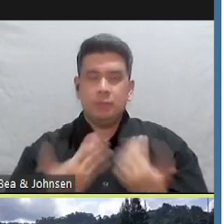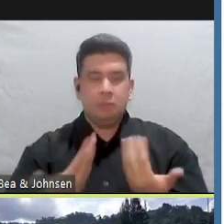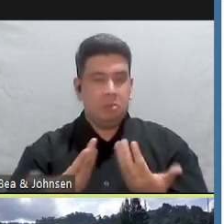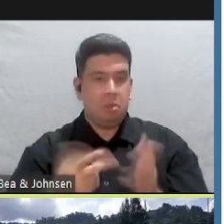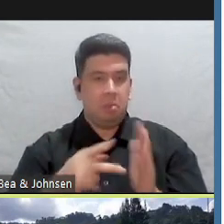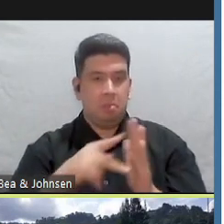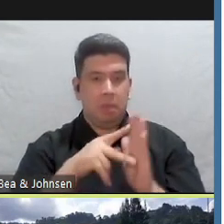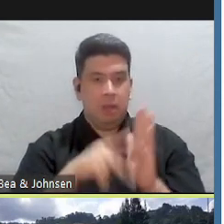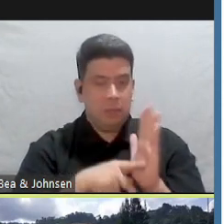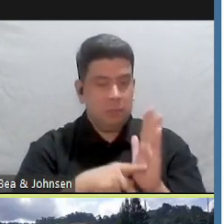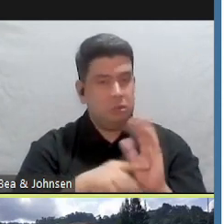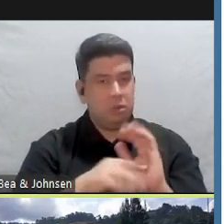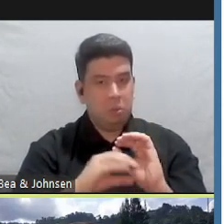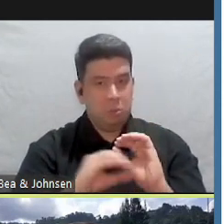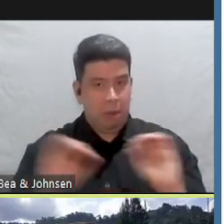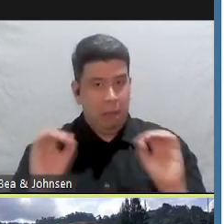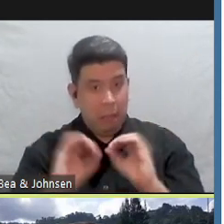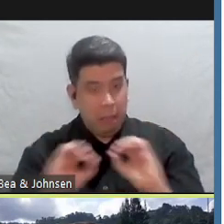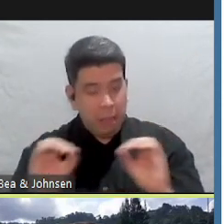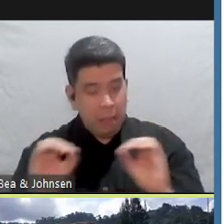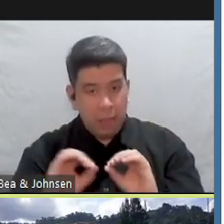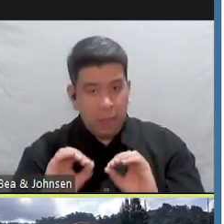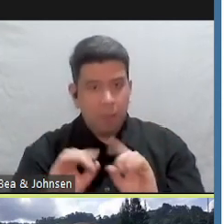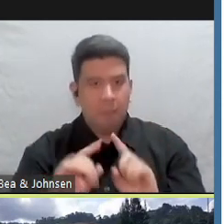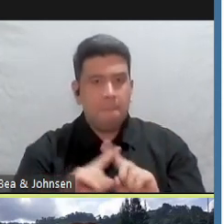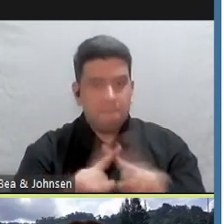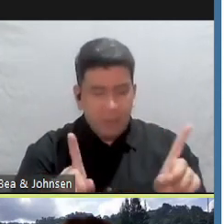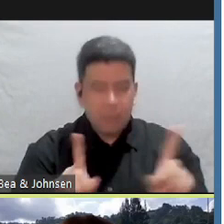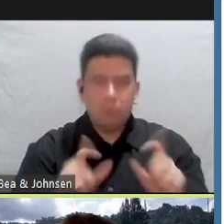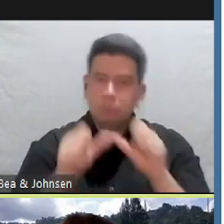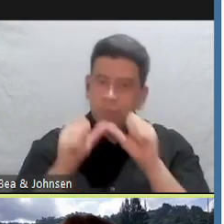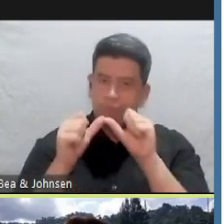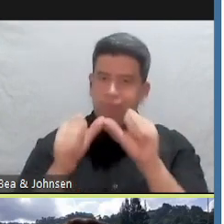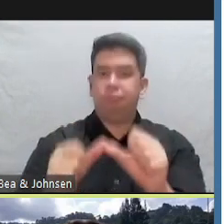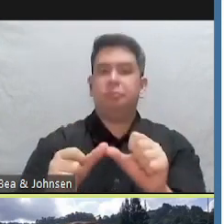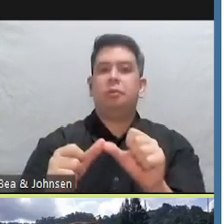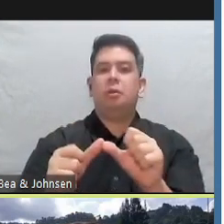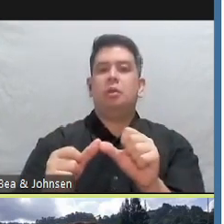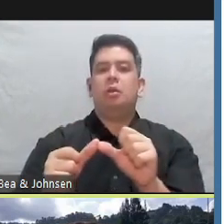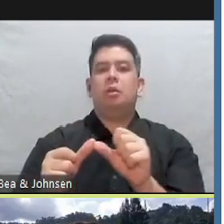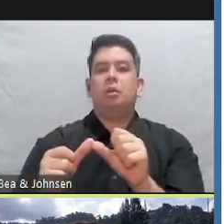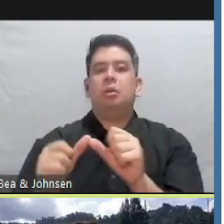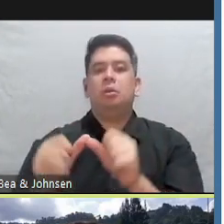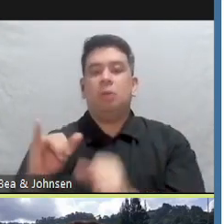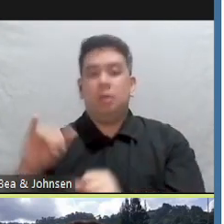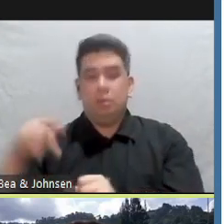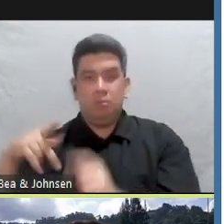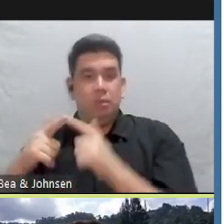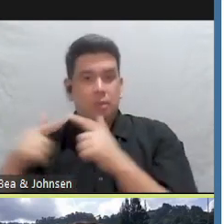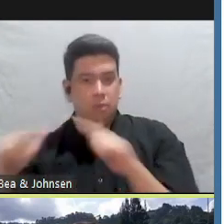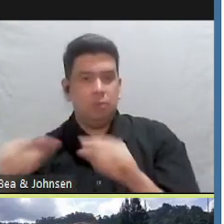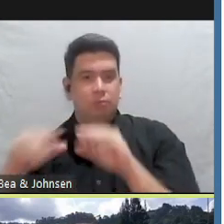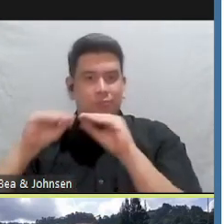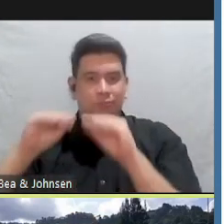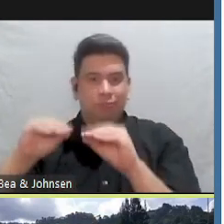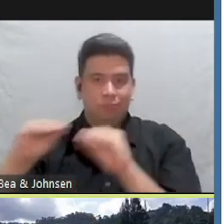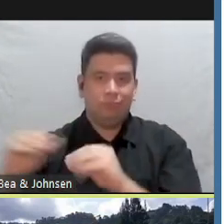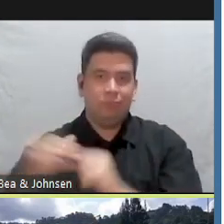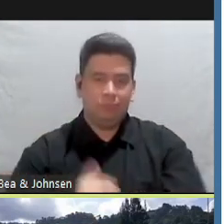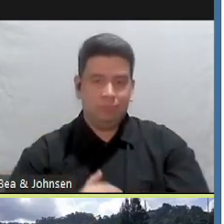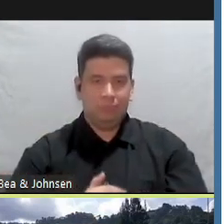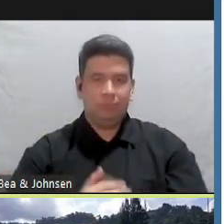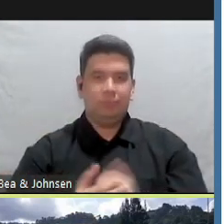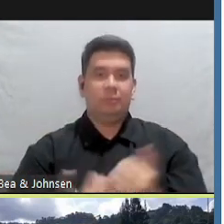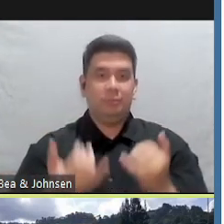nagkakaroon ng mga community-based program para ituro ang mga wika. At noong 2009, ayan,